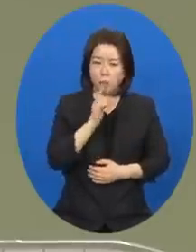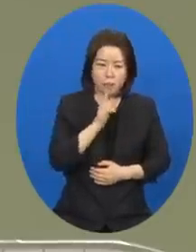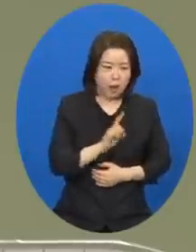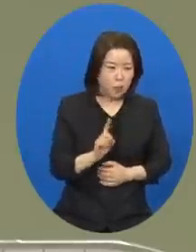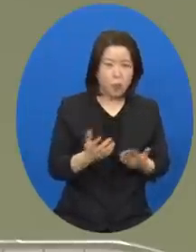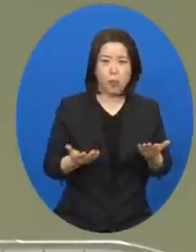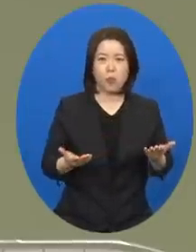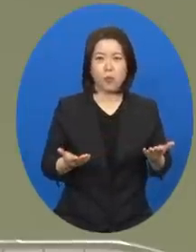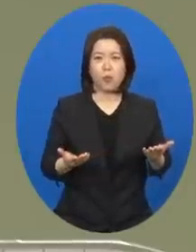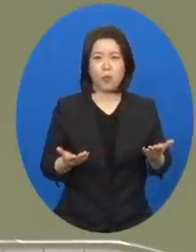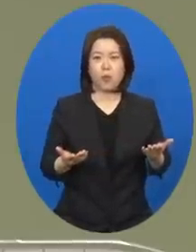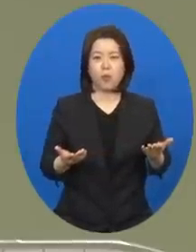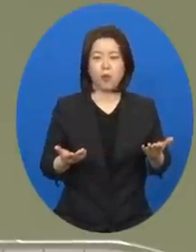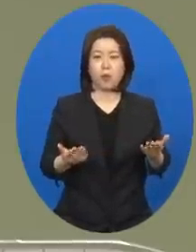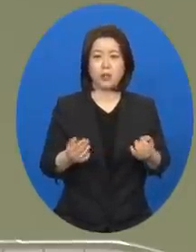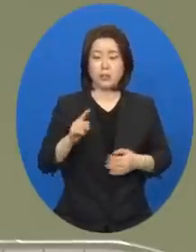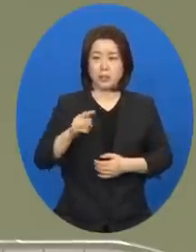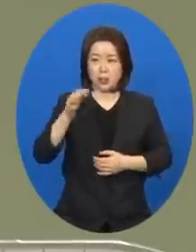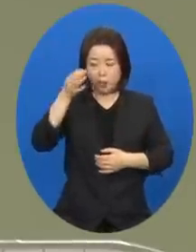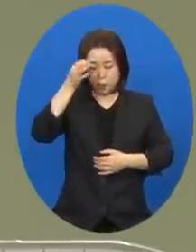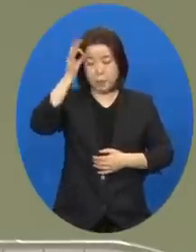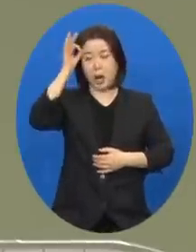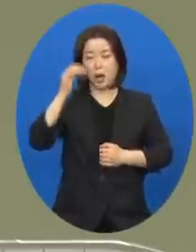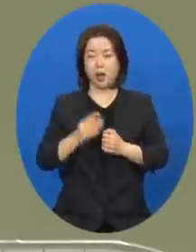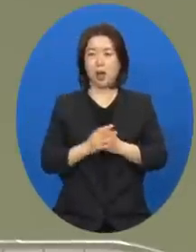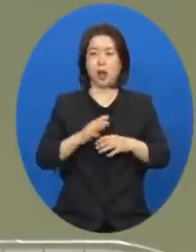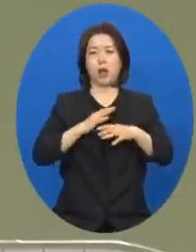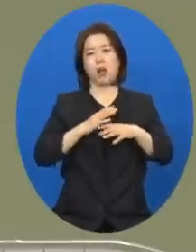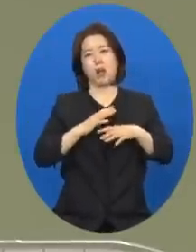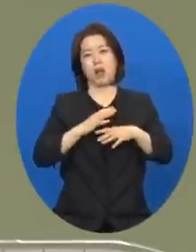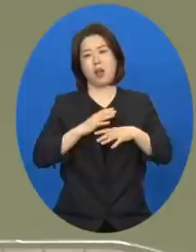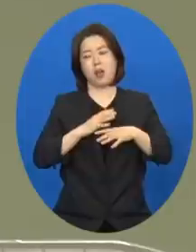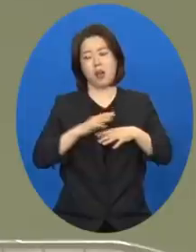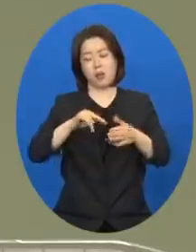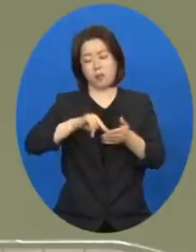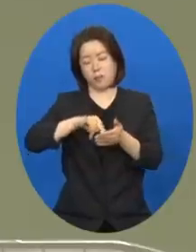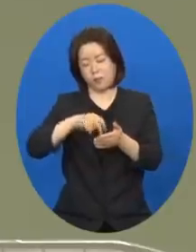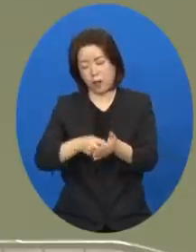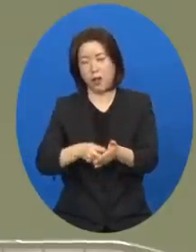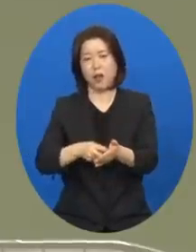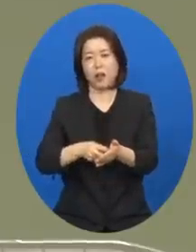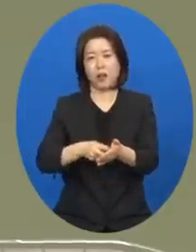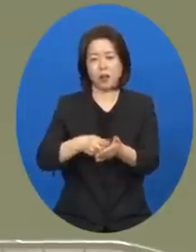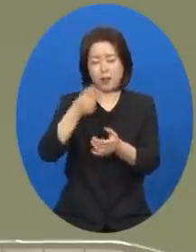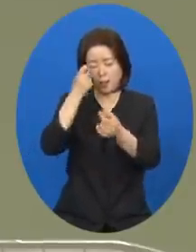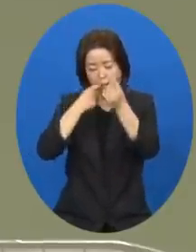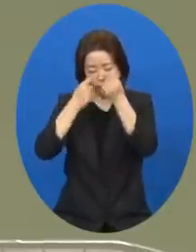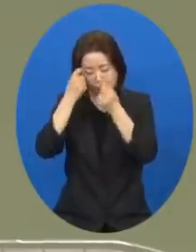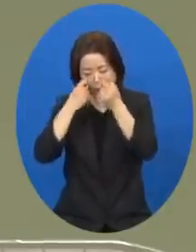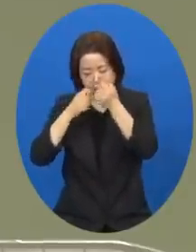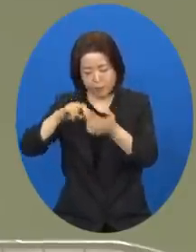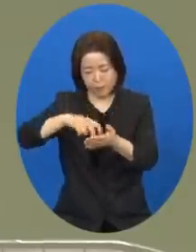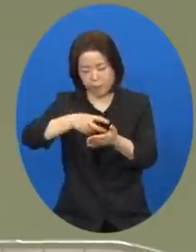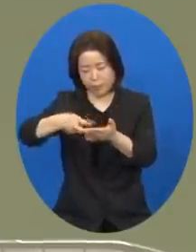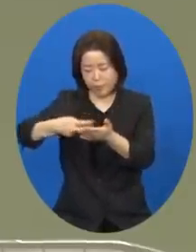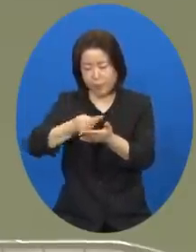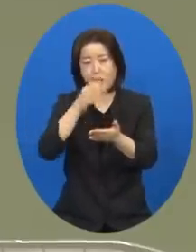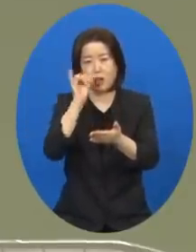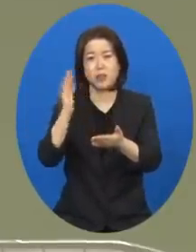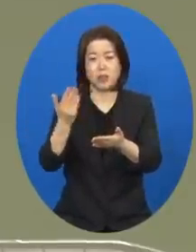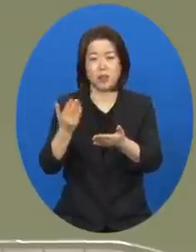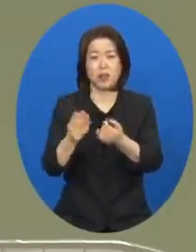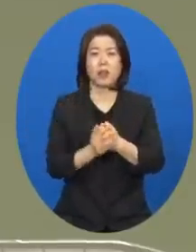거야. 그게 그렇게 두려워서 꼬꾸라졌죠. 이것이